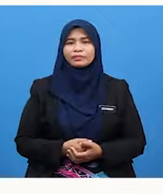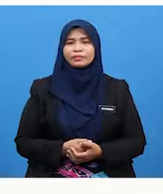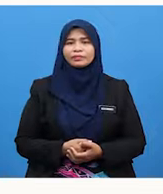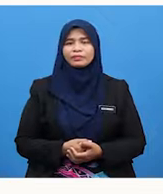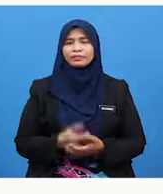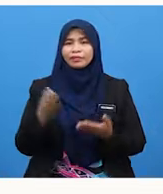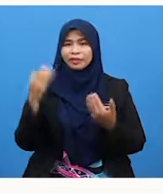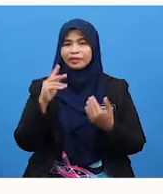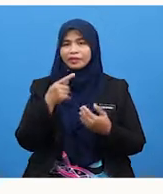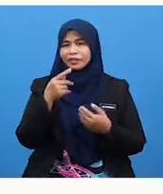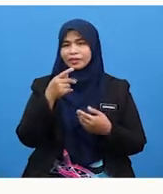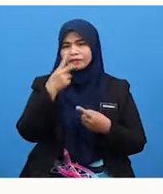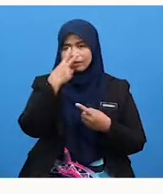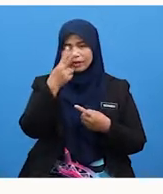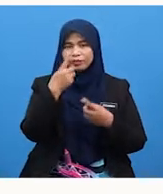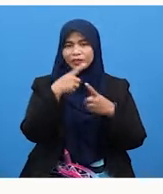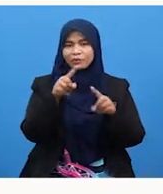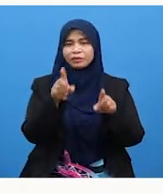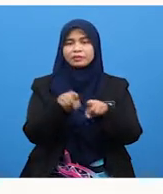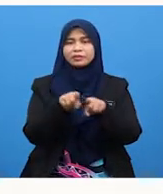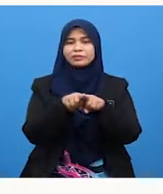Mari kita semak jawapan bersama.